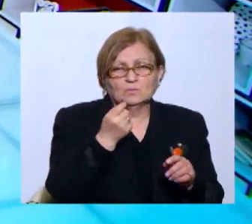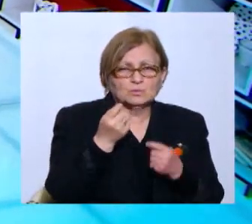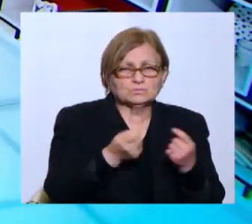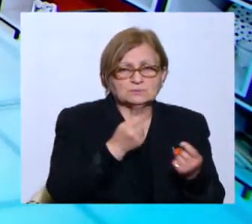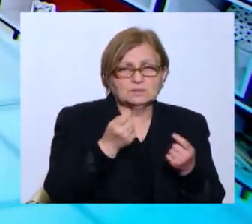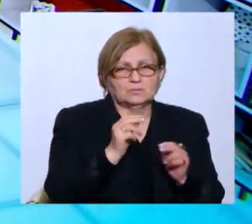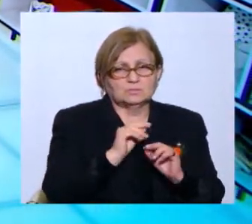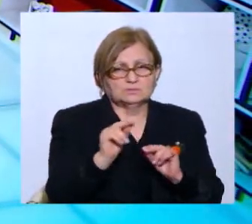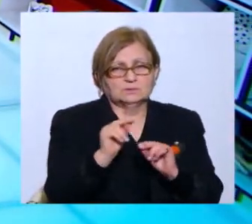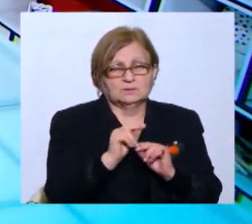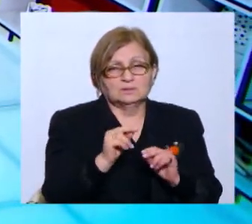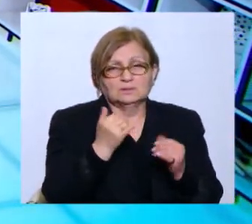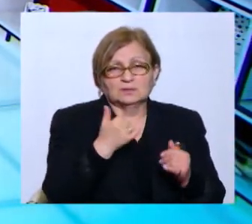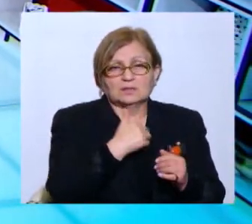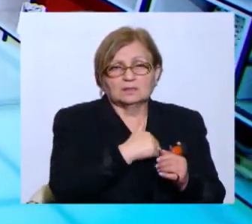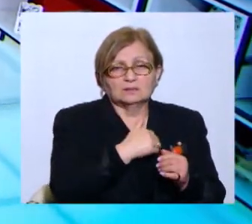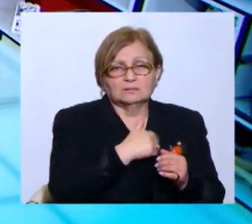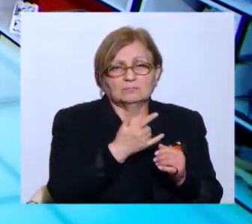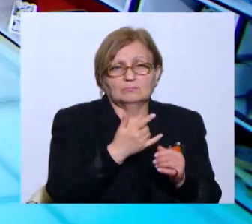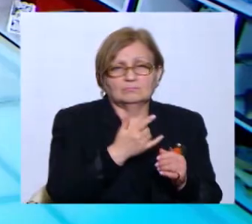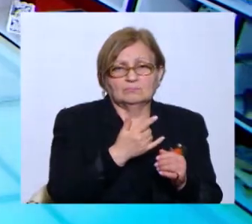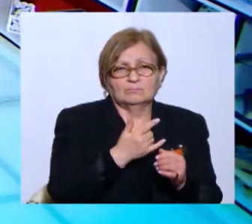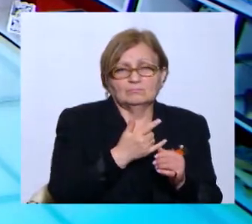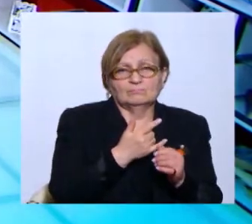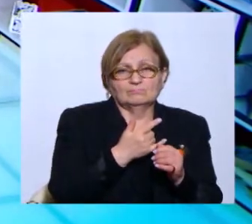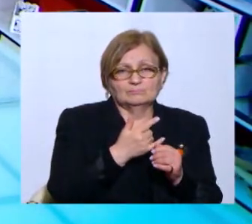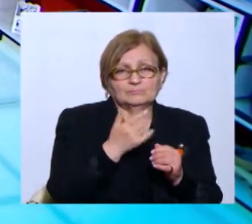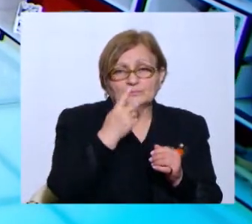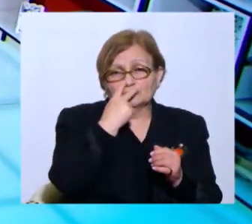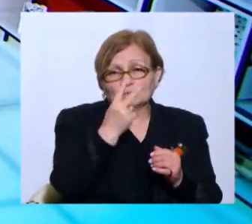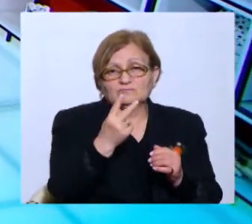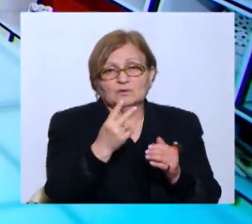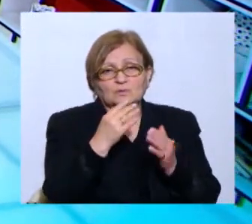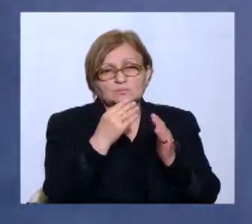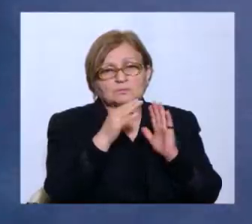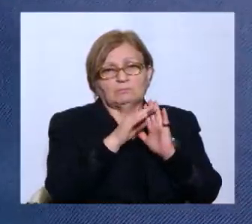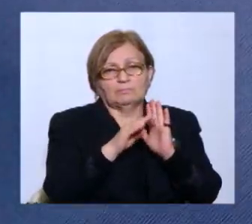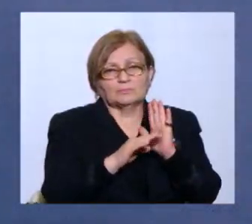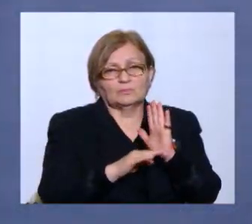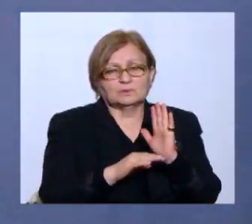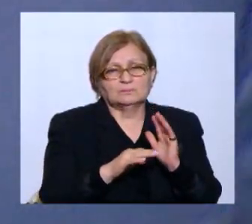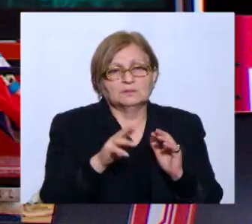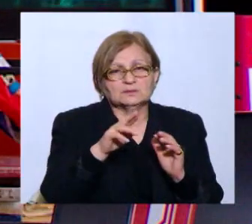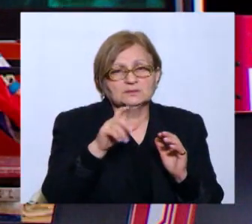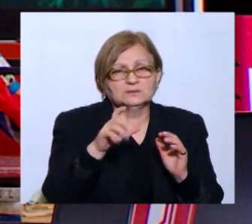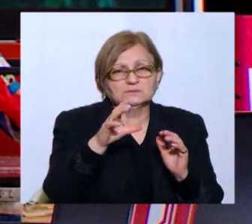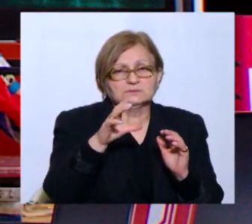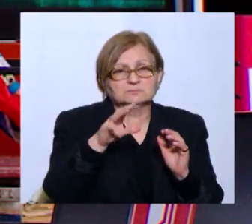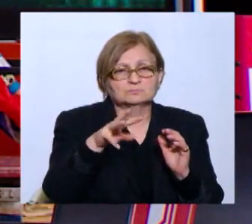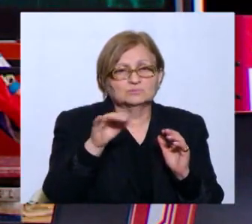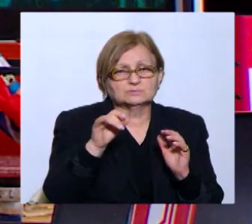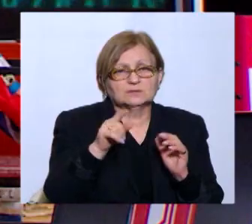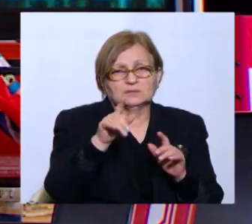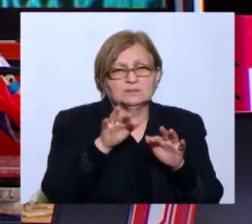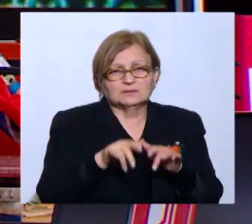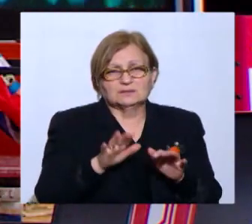დეტალურად. აი ახლა მინდა ვისარგებლოთ აი დესმოსით პროგრამით. ესე იგი აი მოდით გეტყვით აი ამ ვერც რო არ